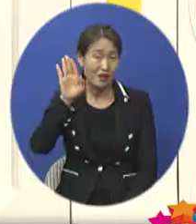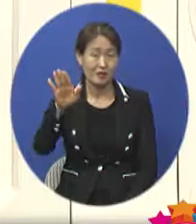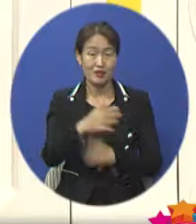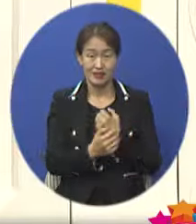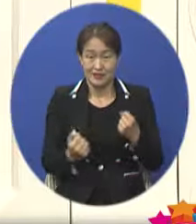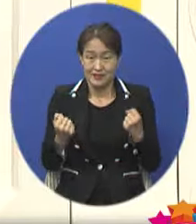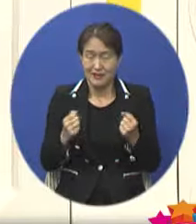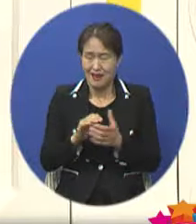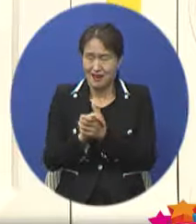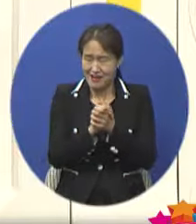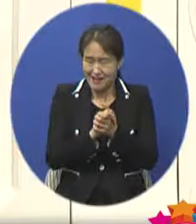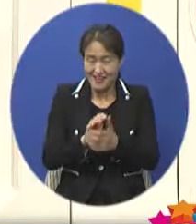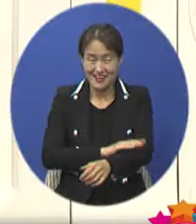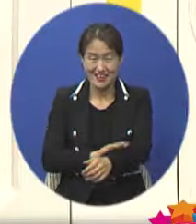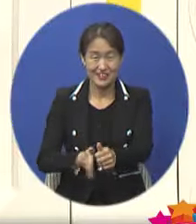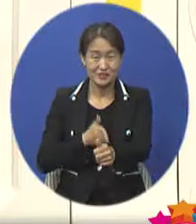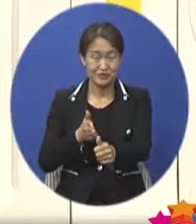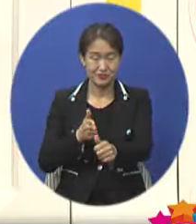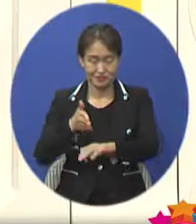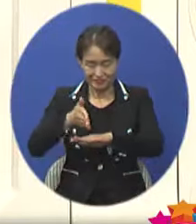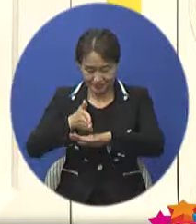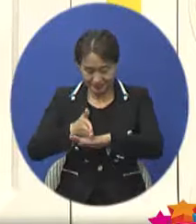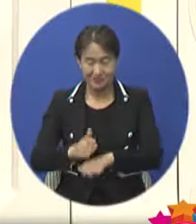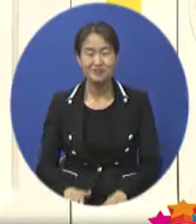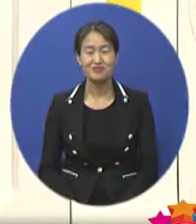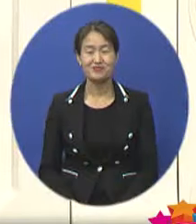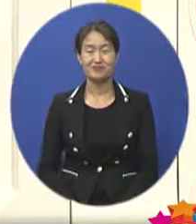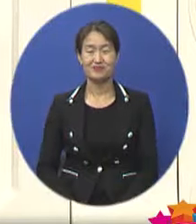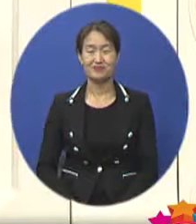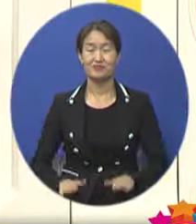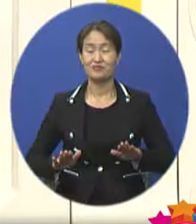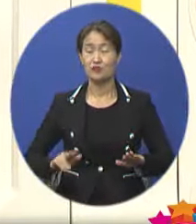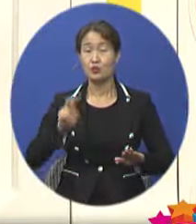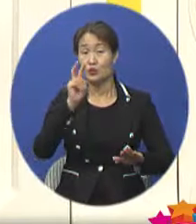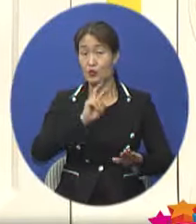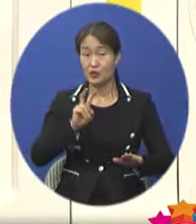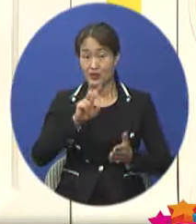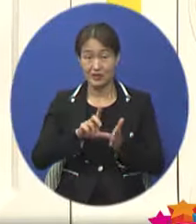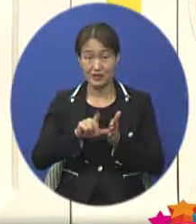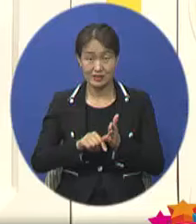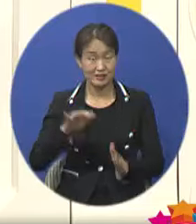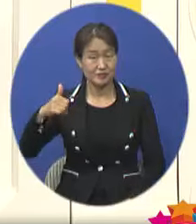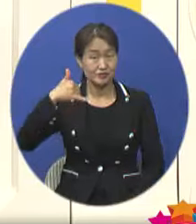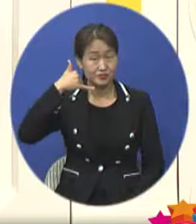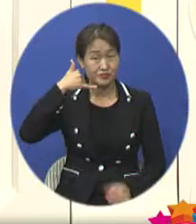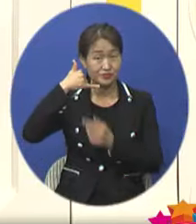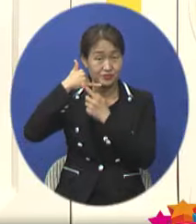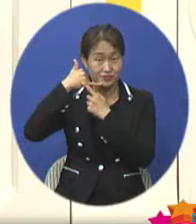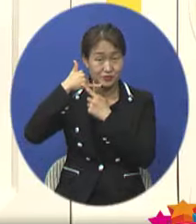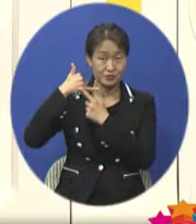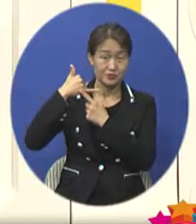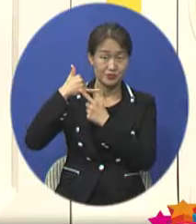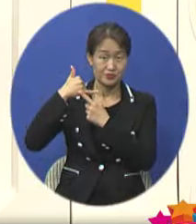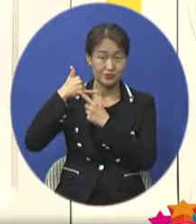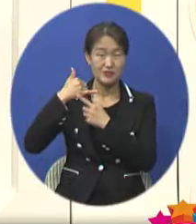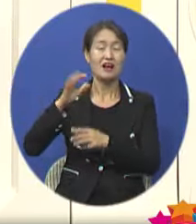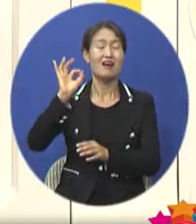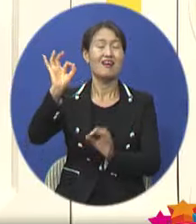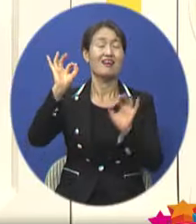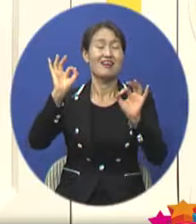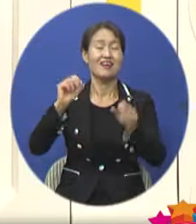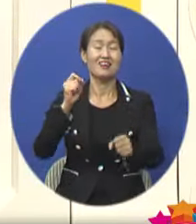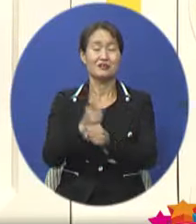건강하게, 네. 화목하게 지내셨으면 좋겠고요. 네, 감사합니다. 네, 자, 이제 노래 부르실 때는 수화기를 네. 약간만 떨어뜨려서 불러주시기